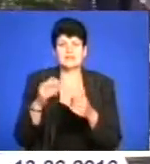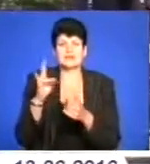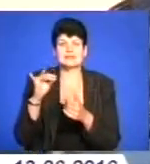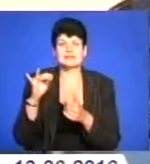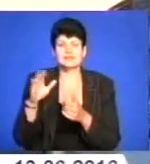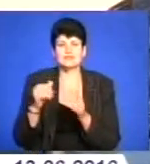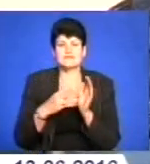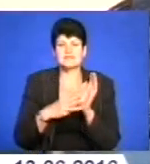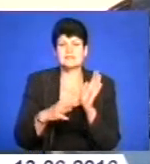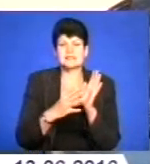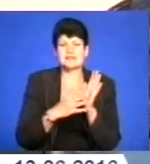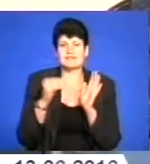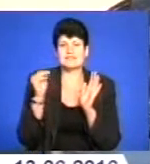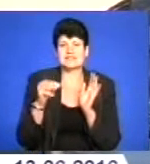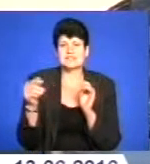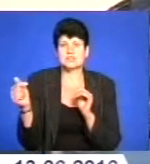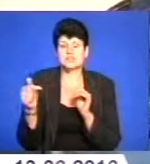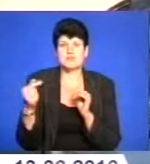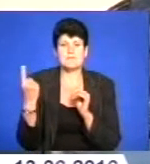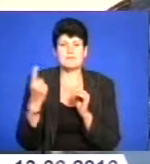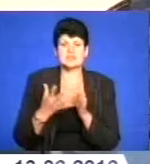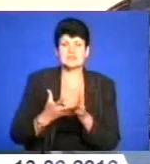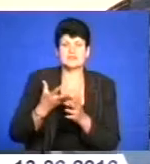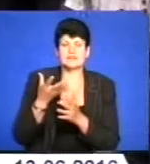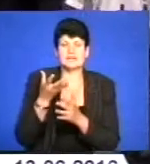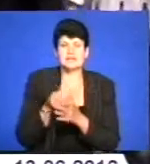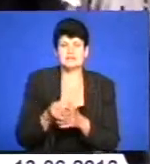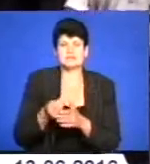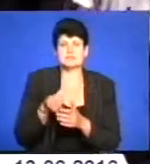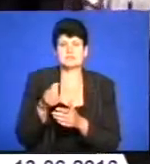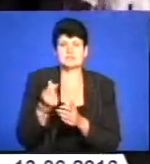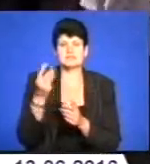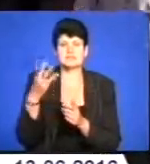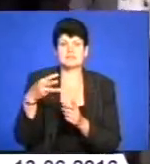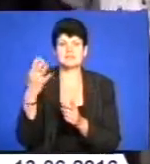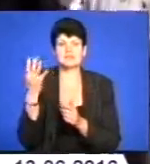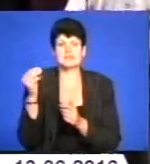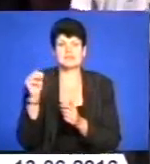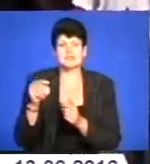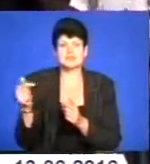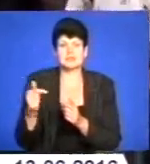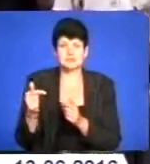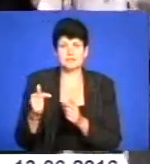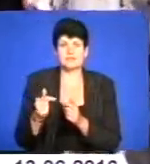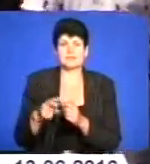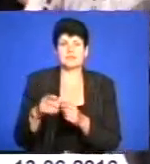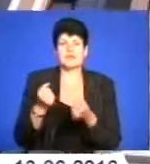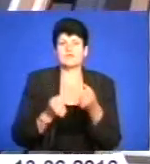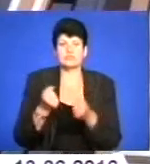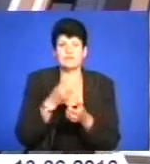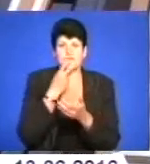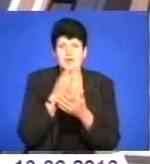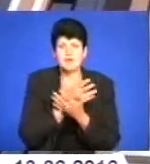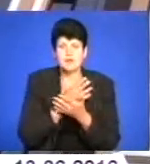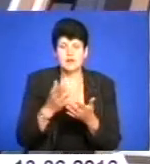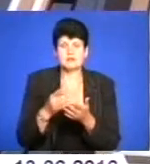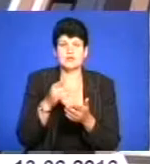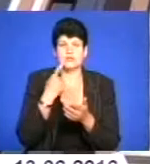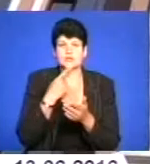брали. Я приїхав, знову їх там знайшов. Все, через 3 дні вам буде машина і резина в подарок. Таких казок понарозказували вони